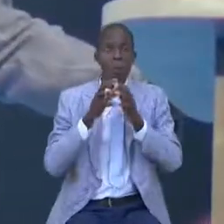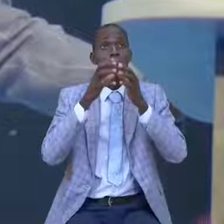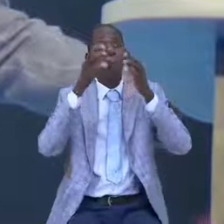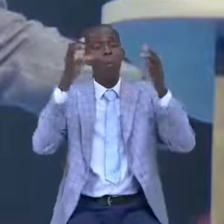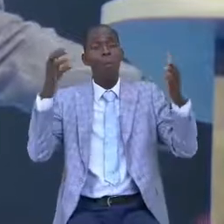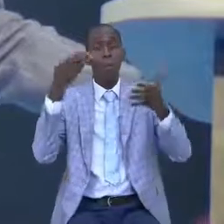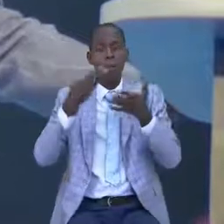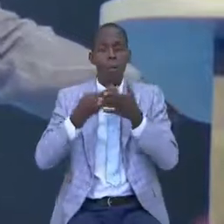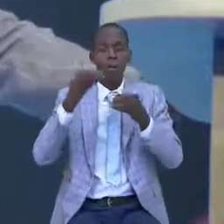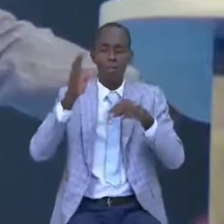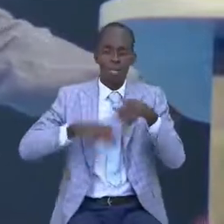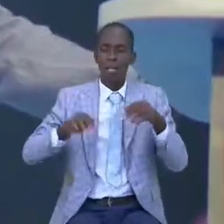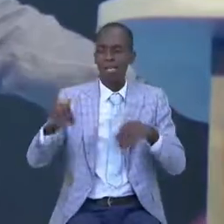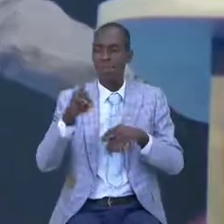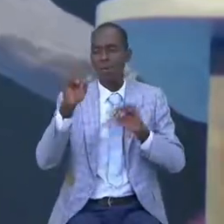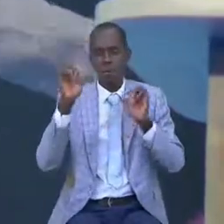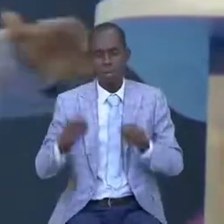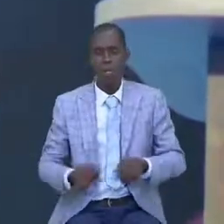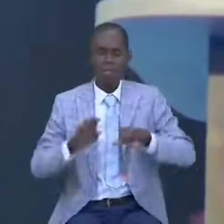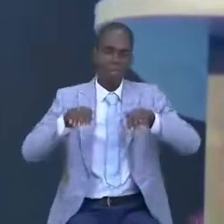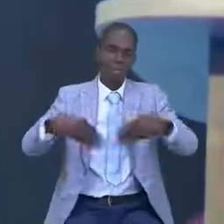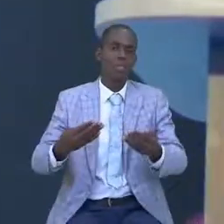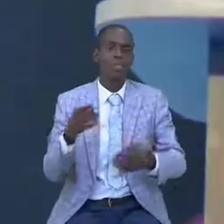aller travailler, avoir de l'argent